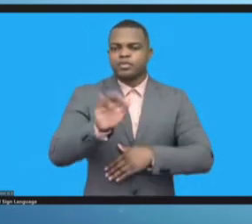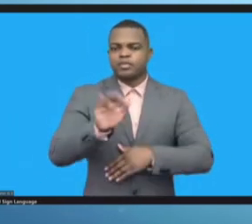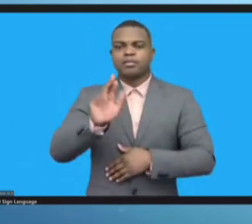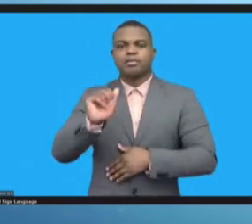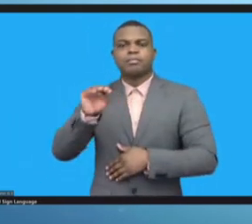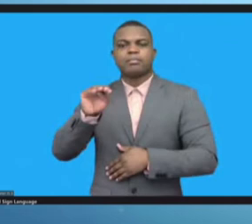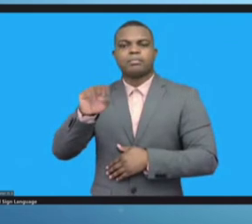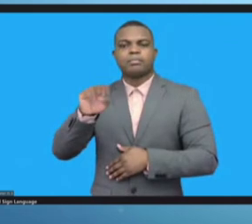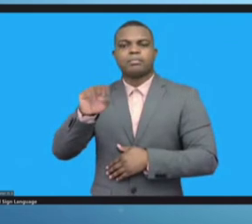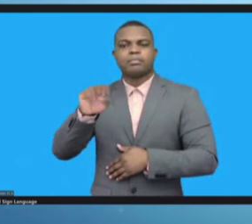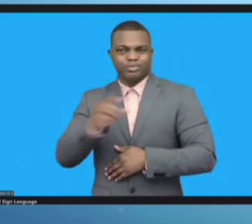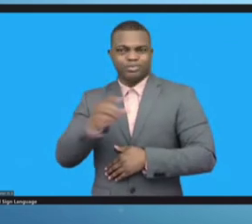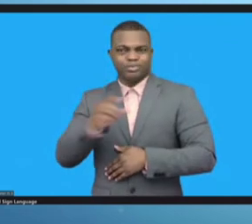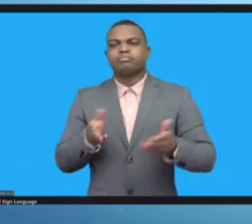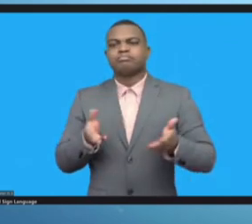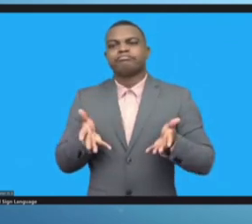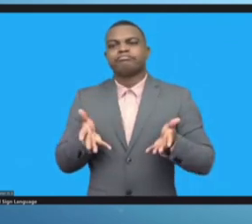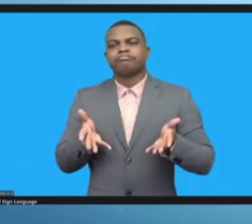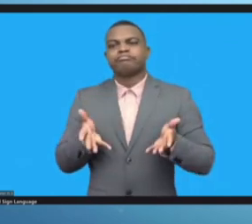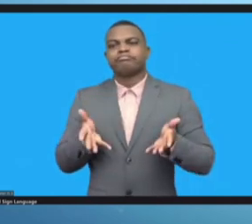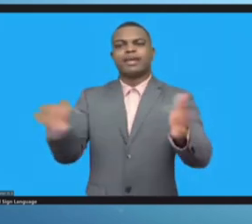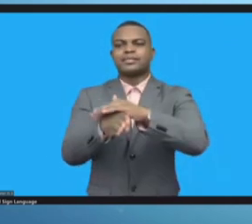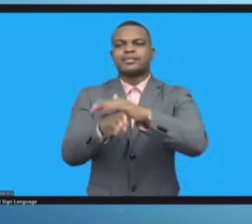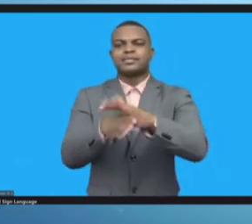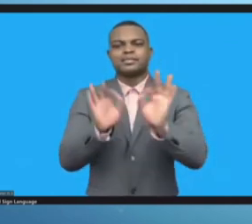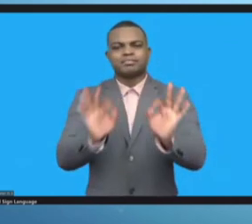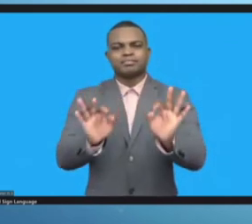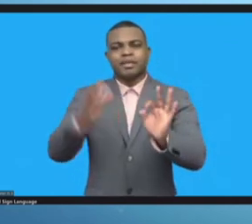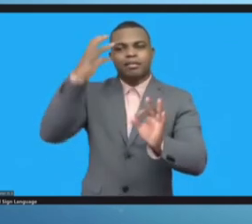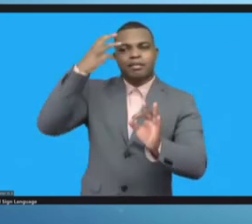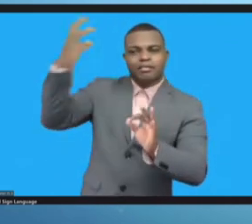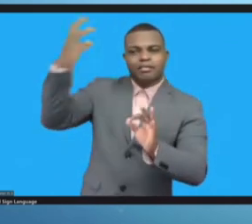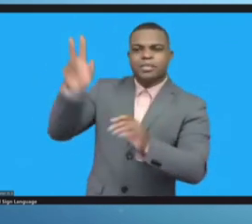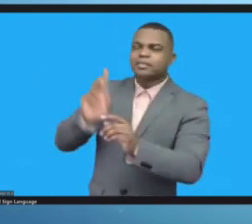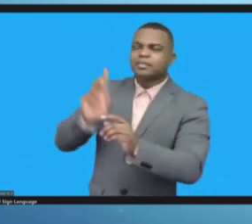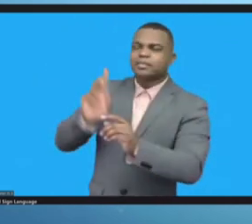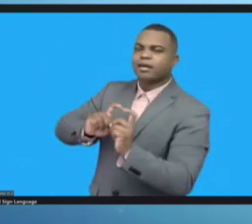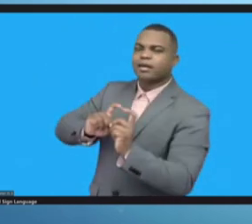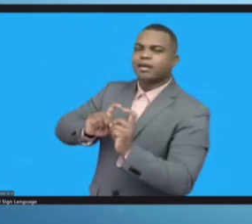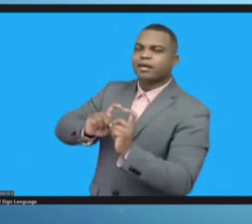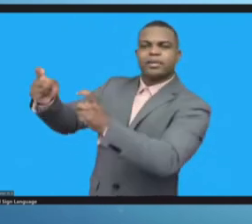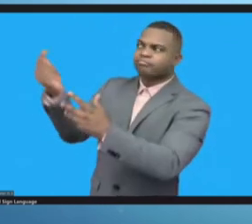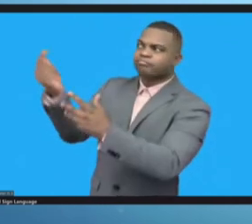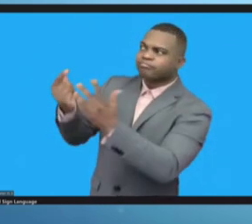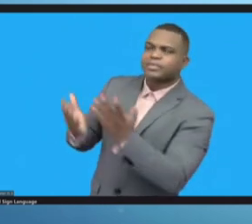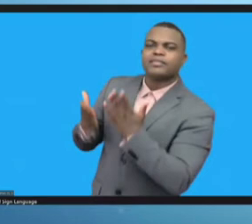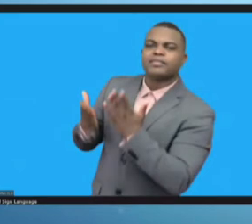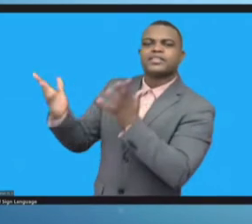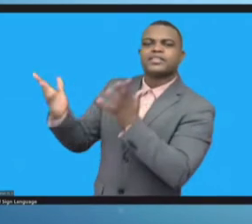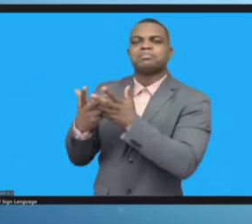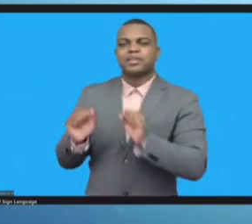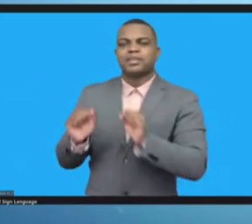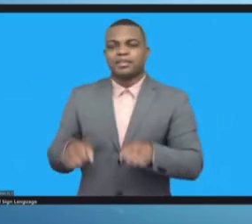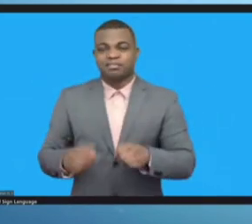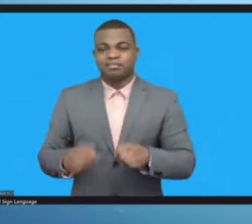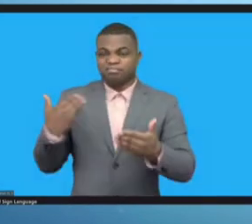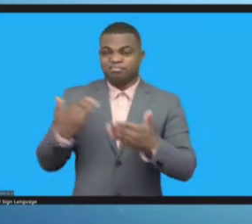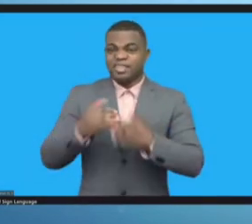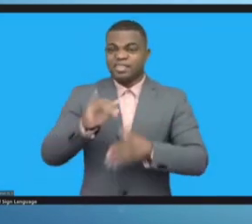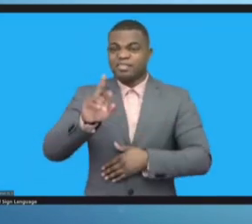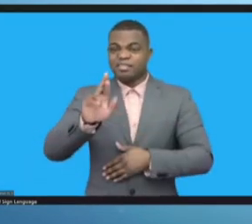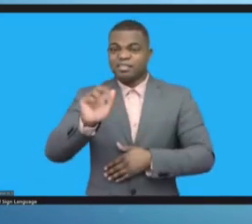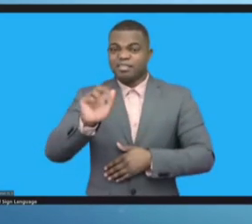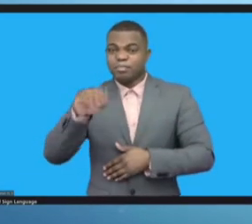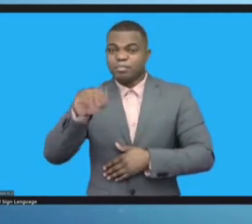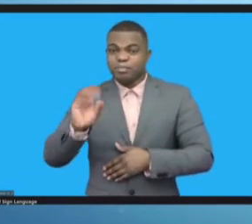nombre de citoyens et de services à multiples égards. Le Togo, pour